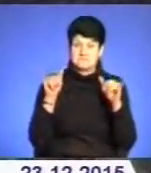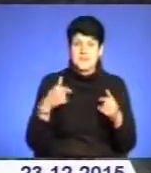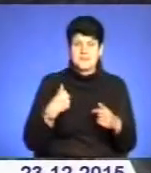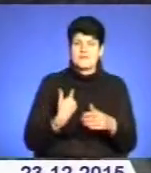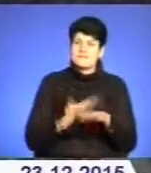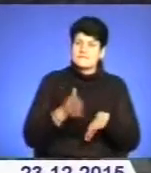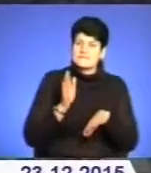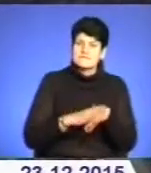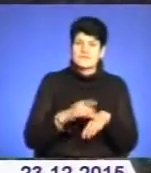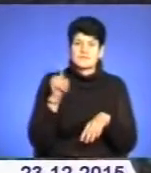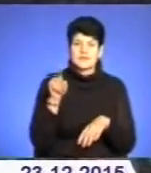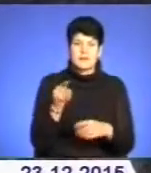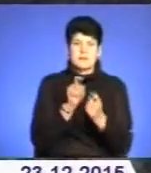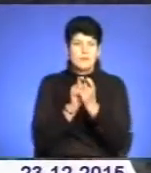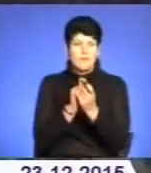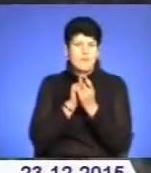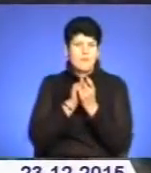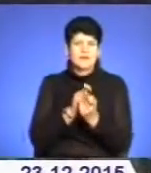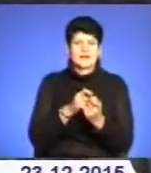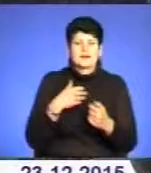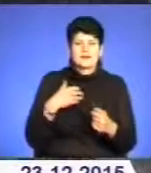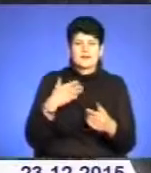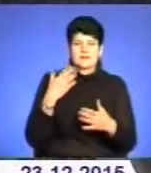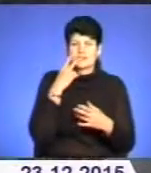тяжче вже з ними починає боротися, я беру щось їхнє,